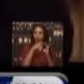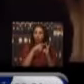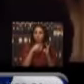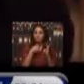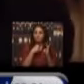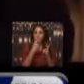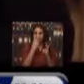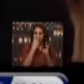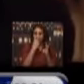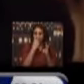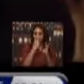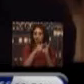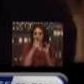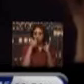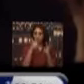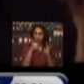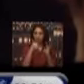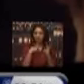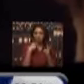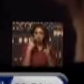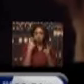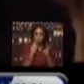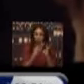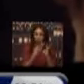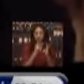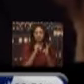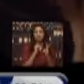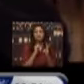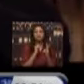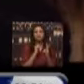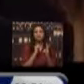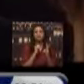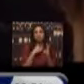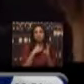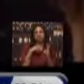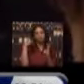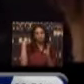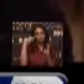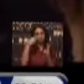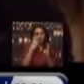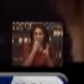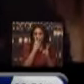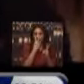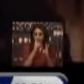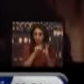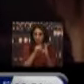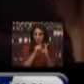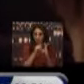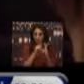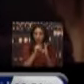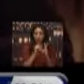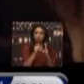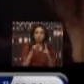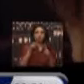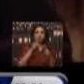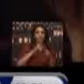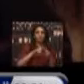وأعتبر نفسي ناصرية إذا كان في هذا اللفظ يعني. أكيد.